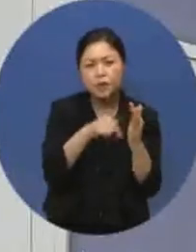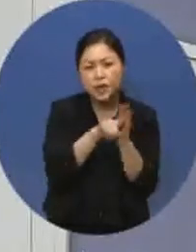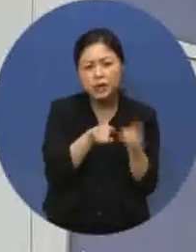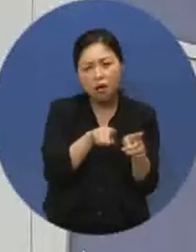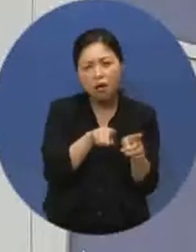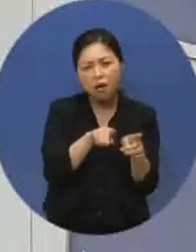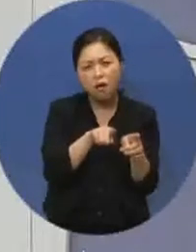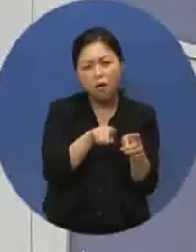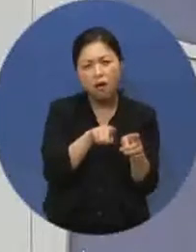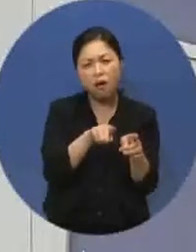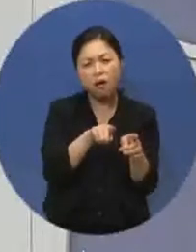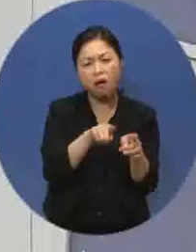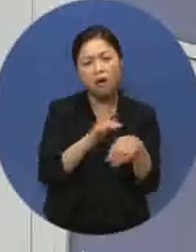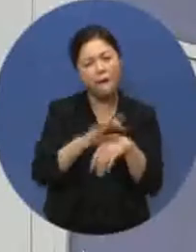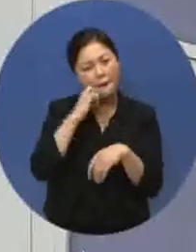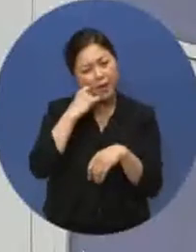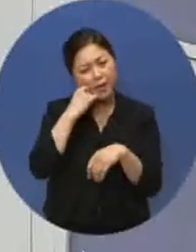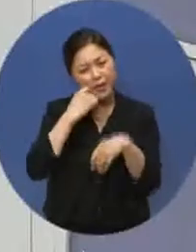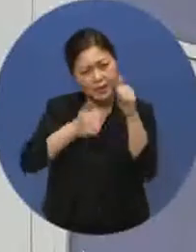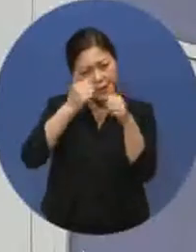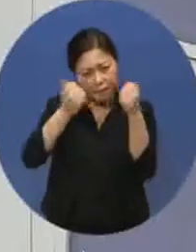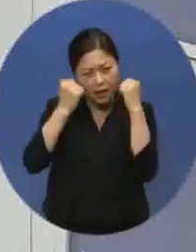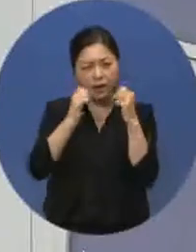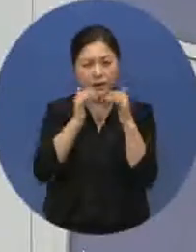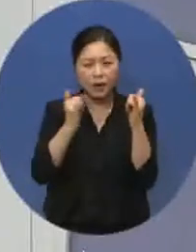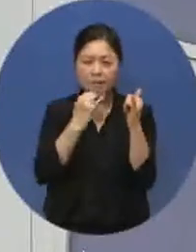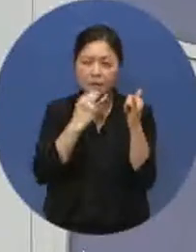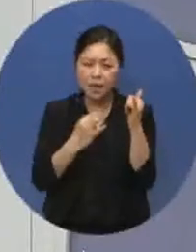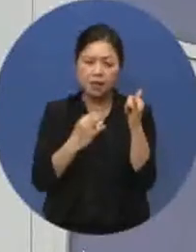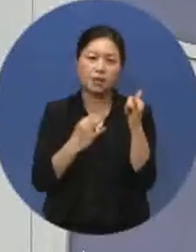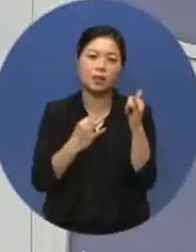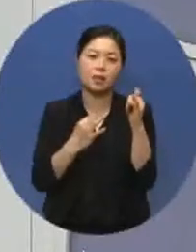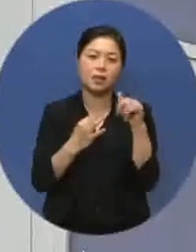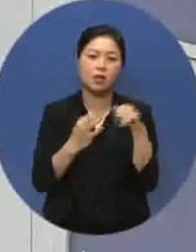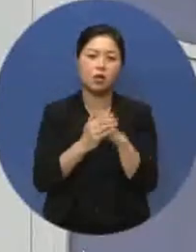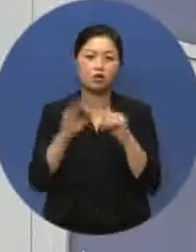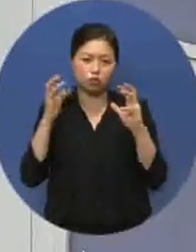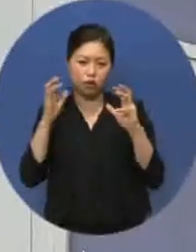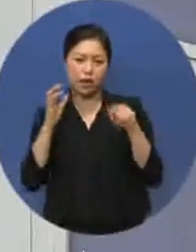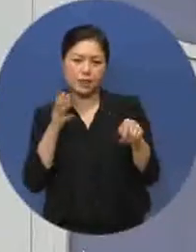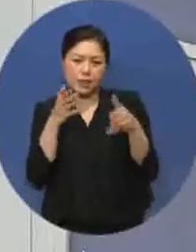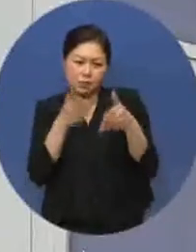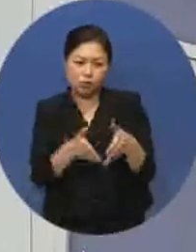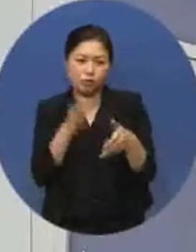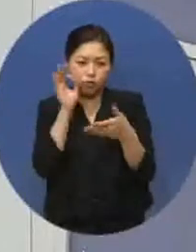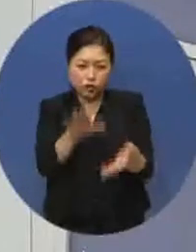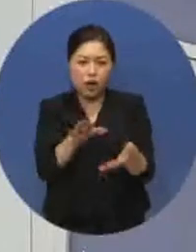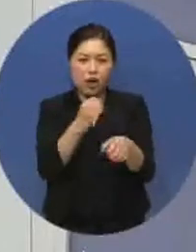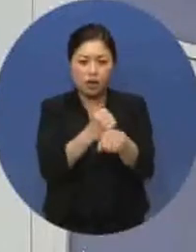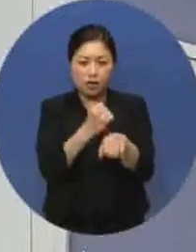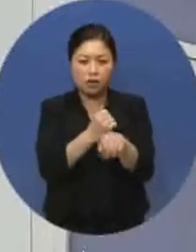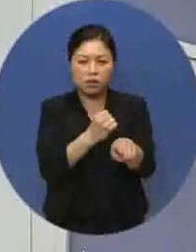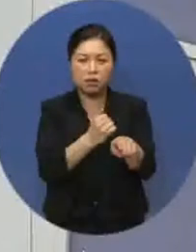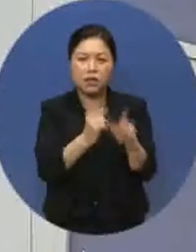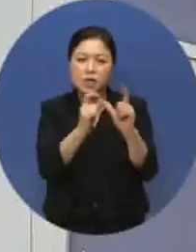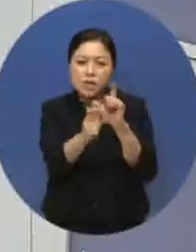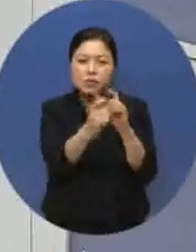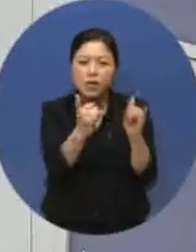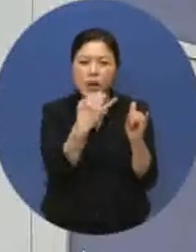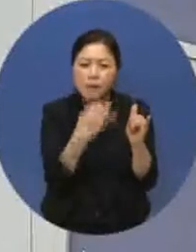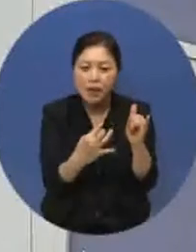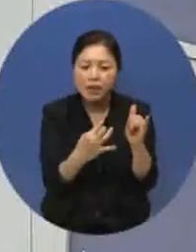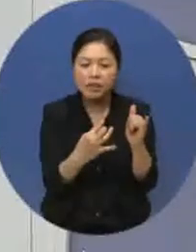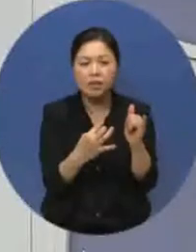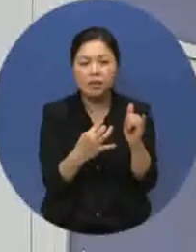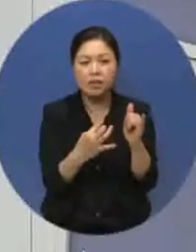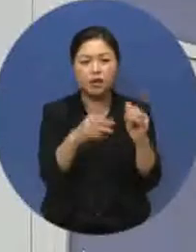소수의 어려운 관문을 통한 고시 합격자들에 대해서는 네. 국가가 집중적으로 투자를 하는데 그 소수만으로는 많은